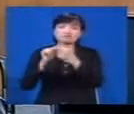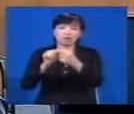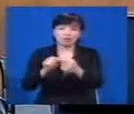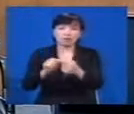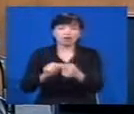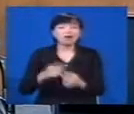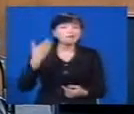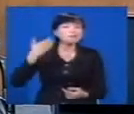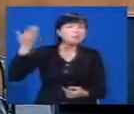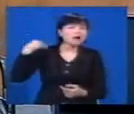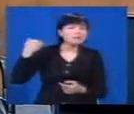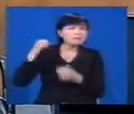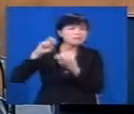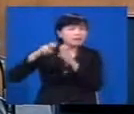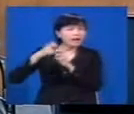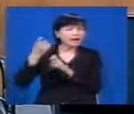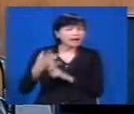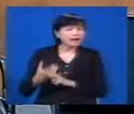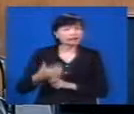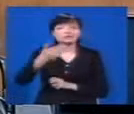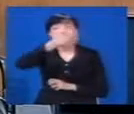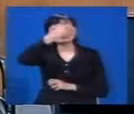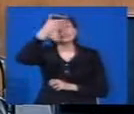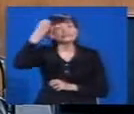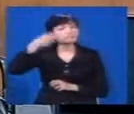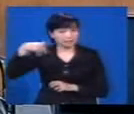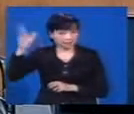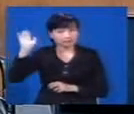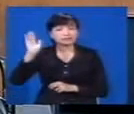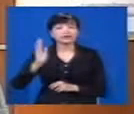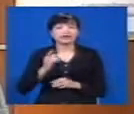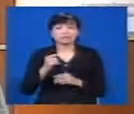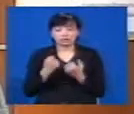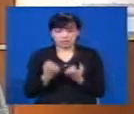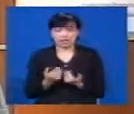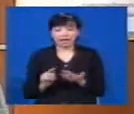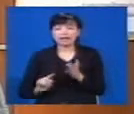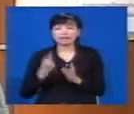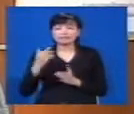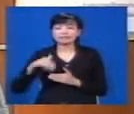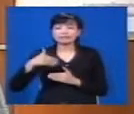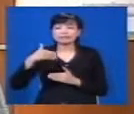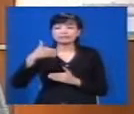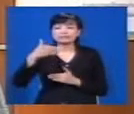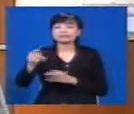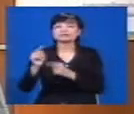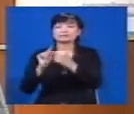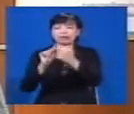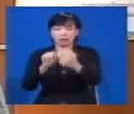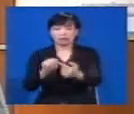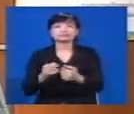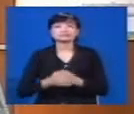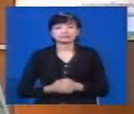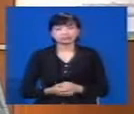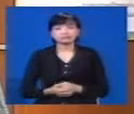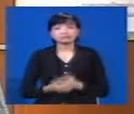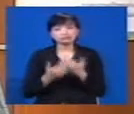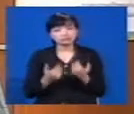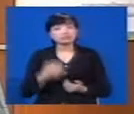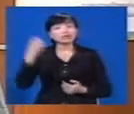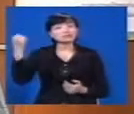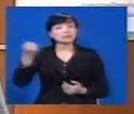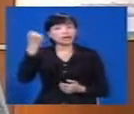น้าไปข้างหน้าแต่ก็ไม่ได้ห้ามว่าไม่ให้พูดถึงนะคร ับ เพราะฉะนั้นการที่บอกว่ารัฐสภากำลังดำเนินการเรื่อง